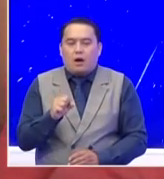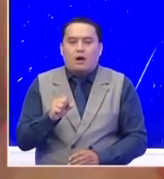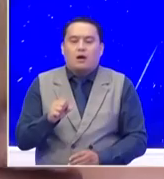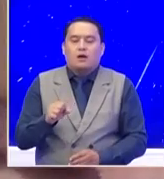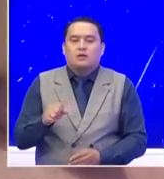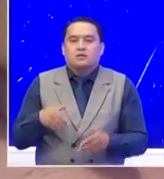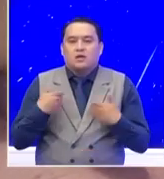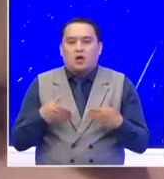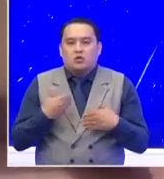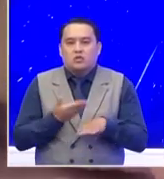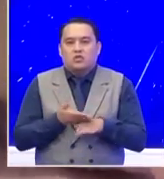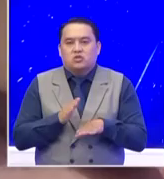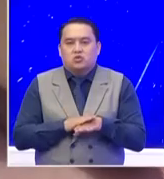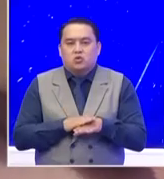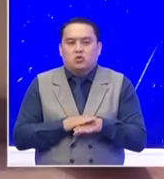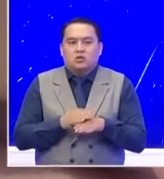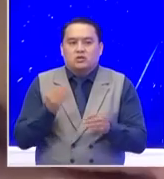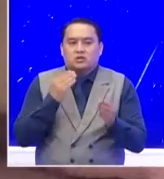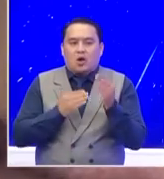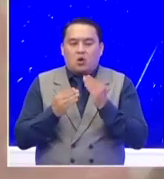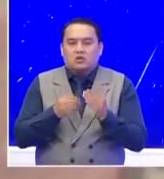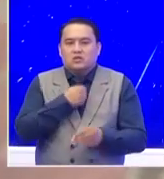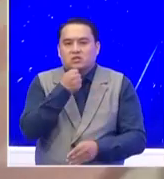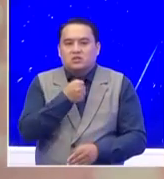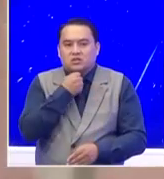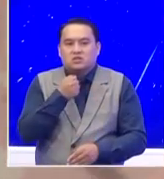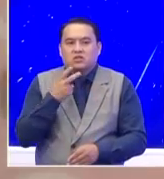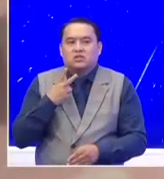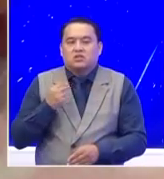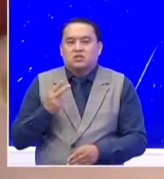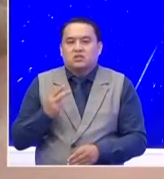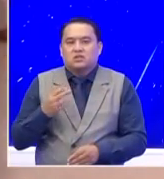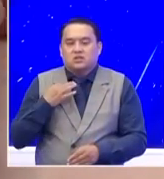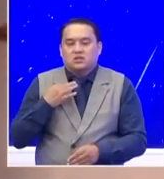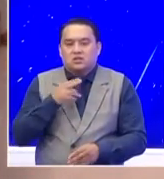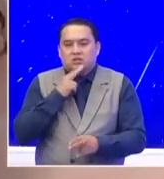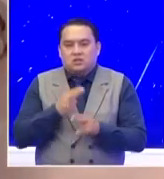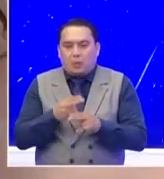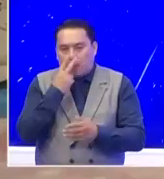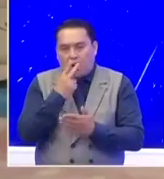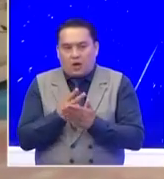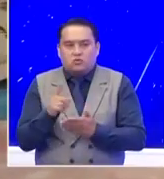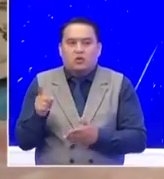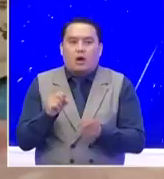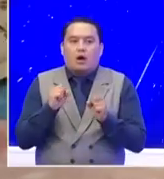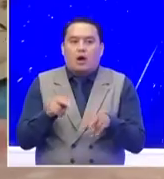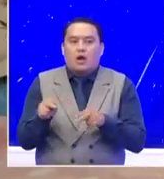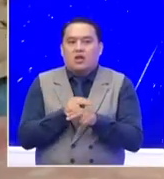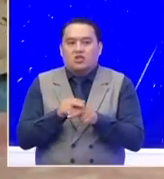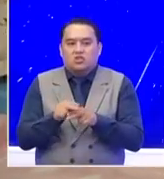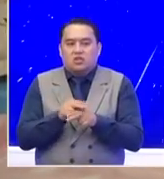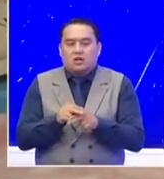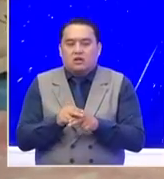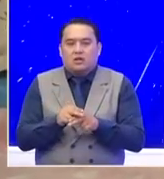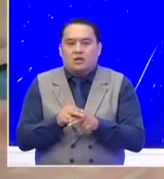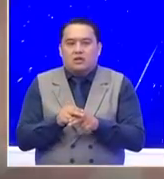ручками и тяжело передвигает загипсованные ножки. Ее старшая 3-летняя сестра Настя играет в доктора и показывает, как лечили сестренку.